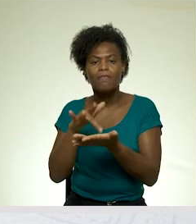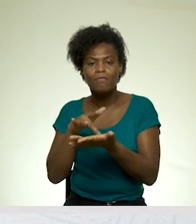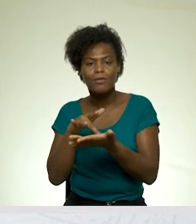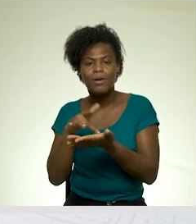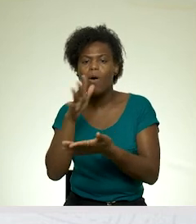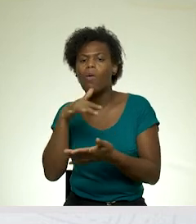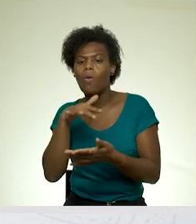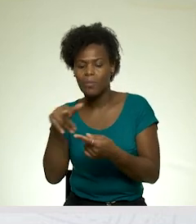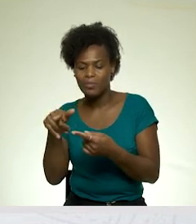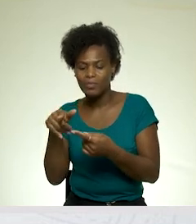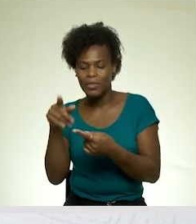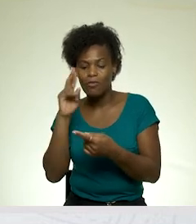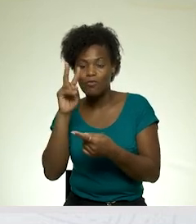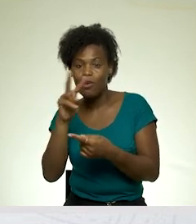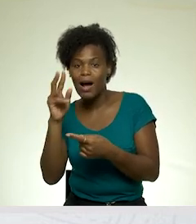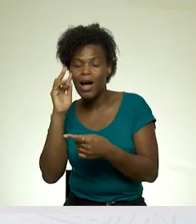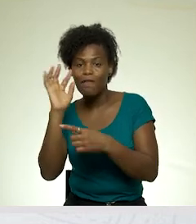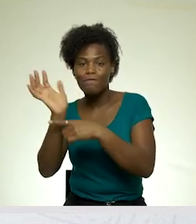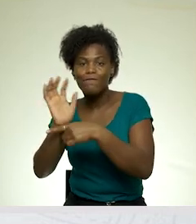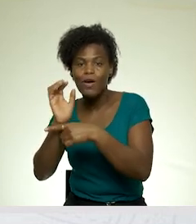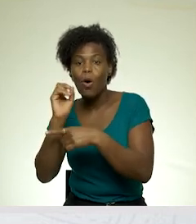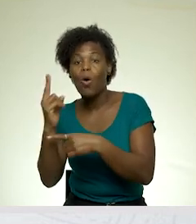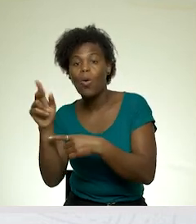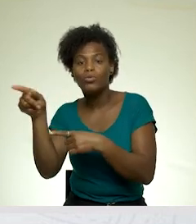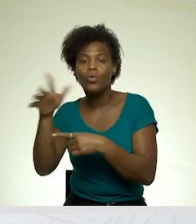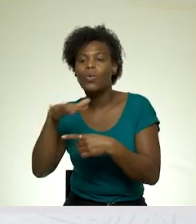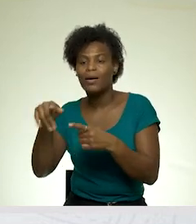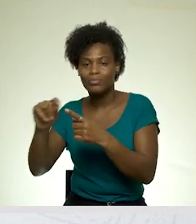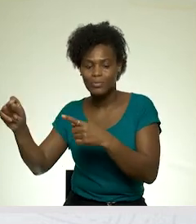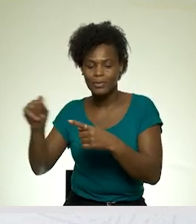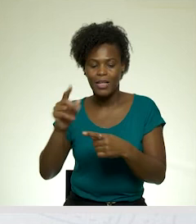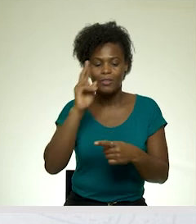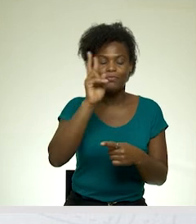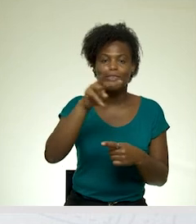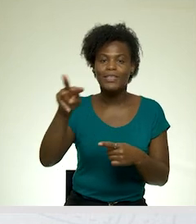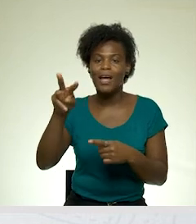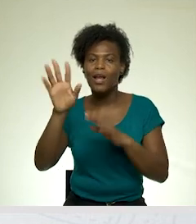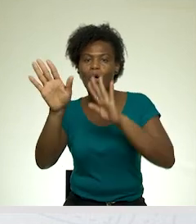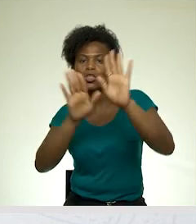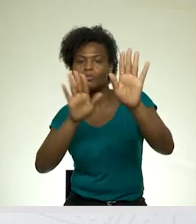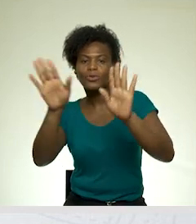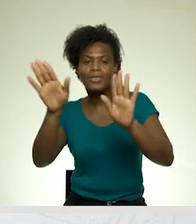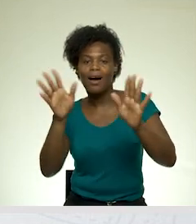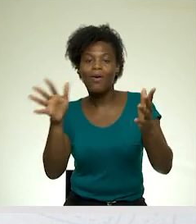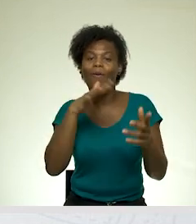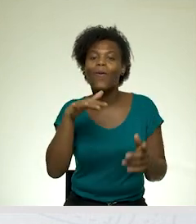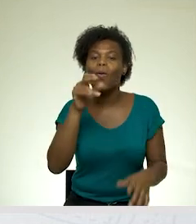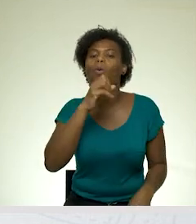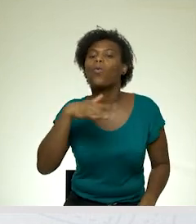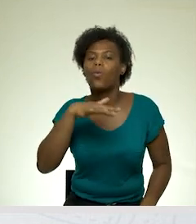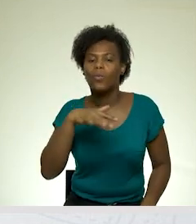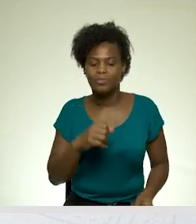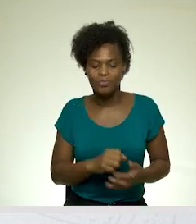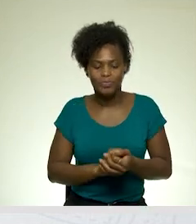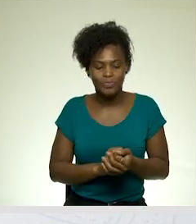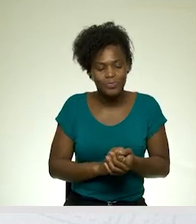à voir un film au et visiter une exposition au.